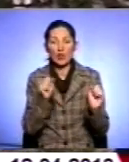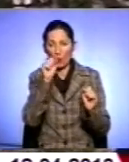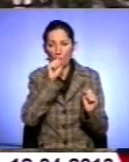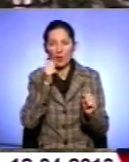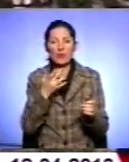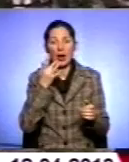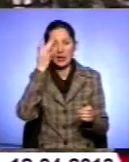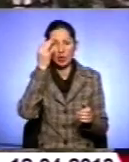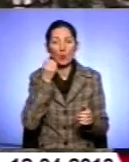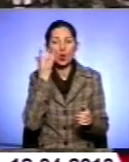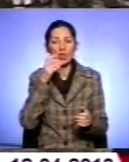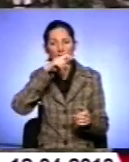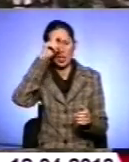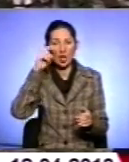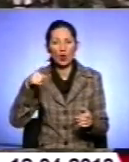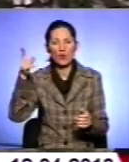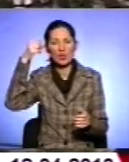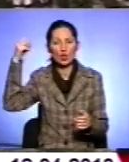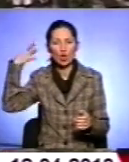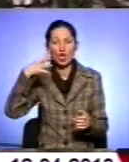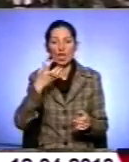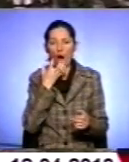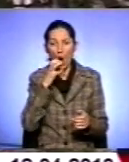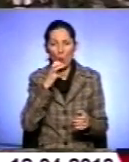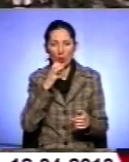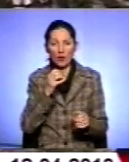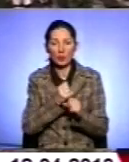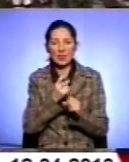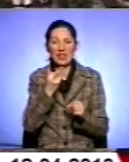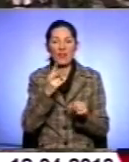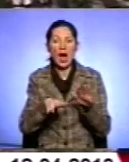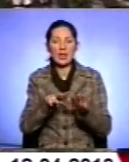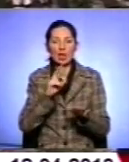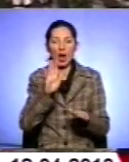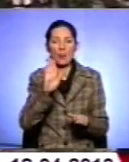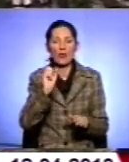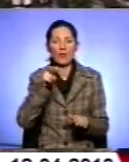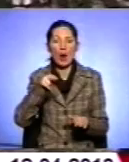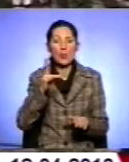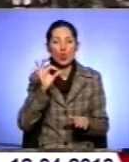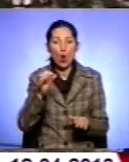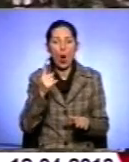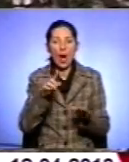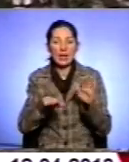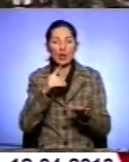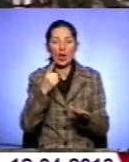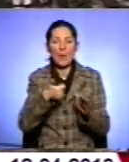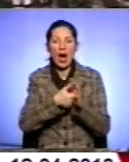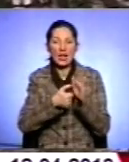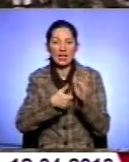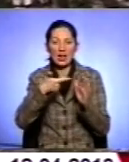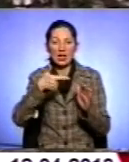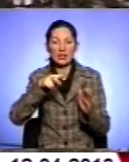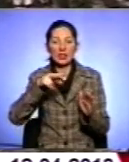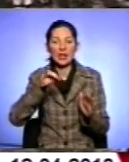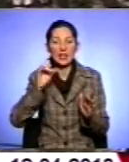сонячних опіків. Побілку робиться – це 2 кілограми вапна, кілограм глини, кілограм коров'яку, можна дати грам